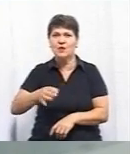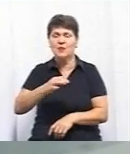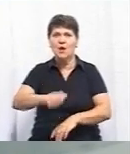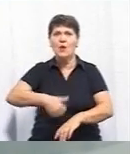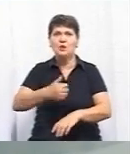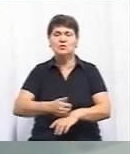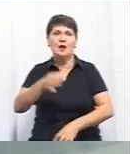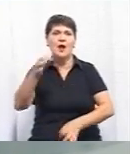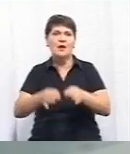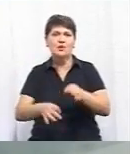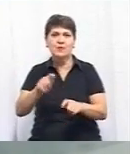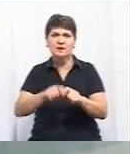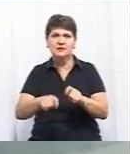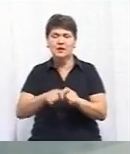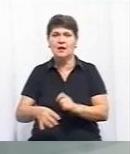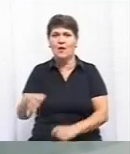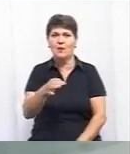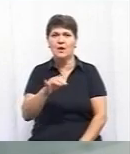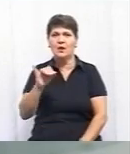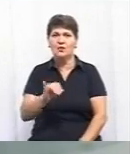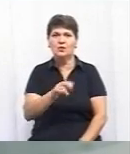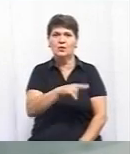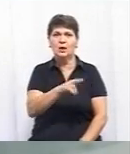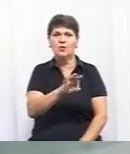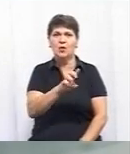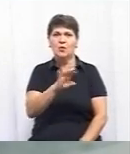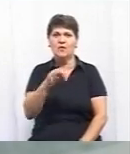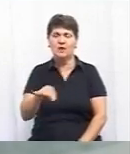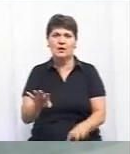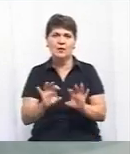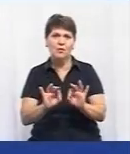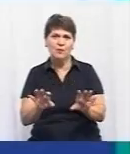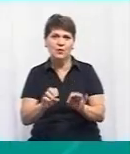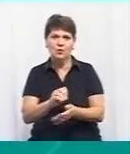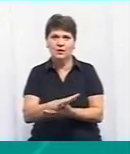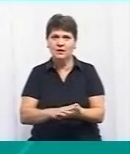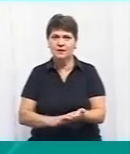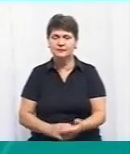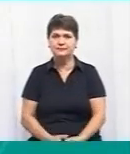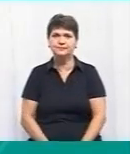Державної екологічної інспекції області Юрій Дубовий коментує далі.